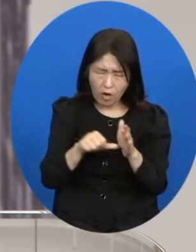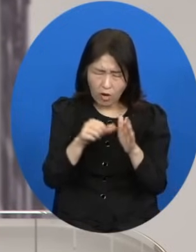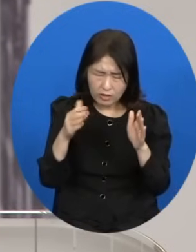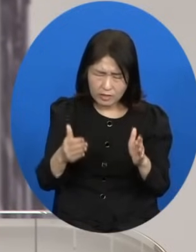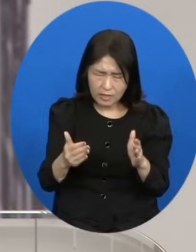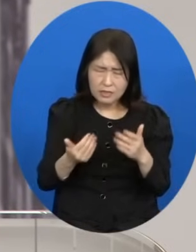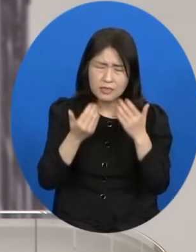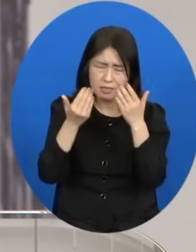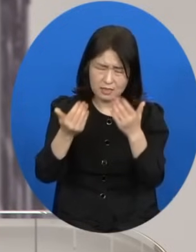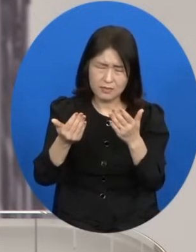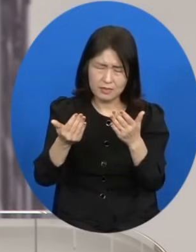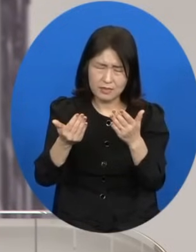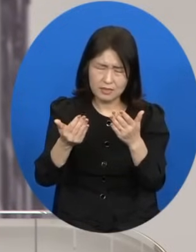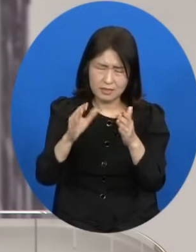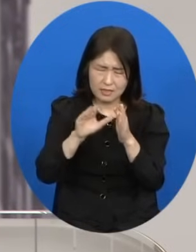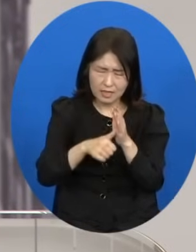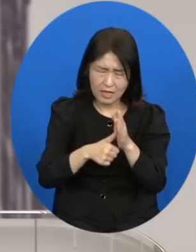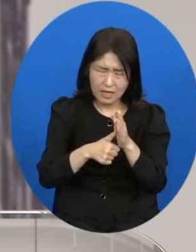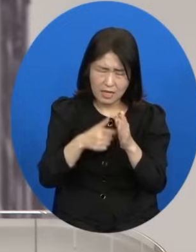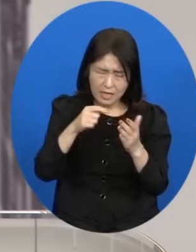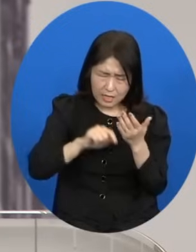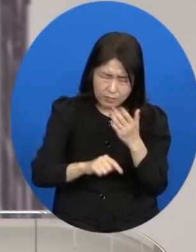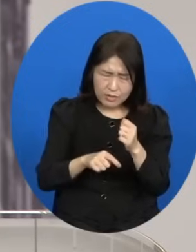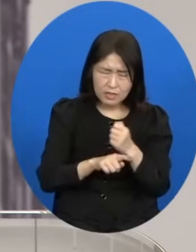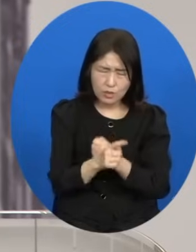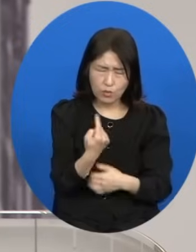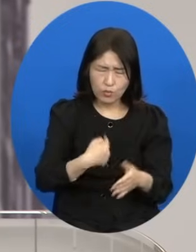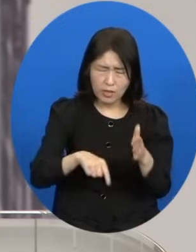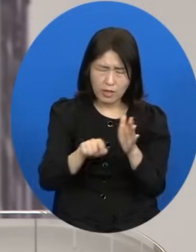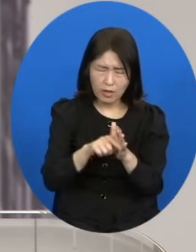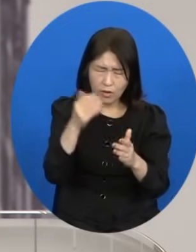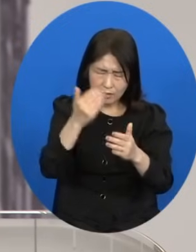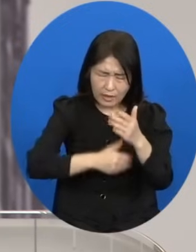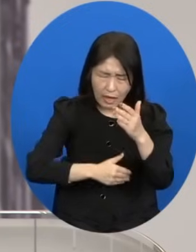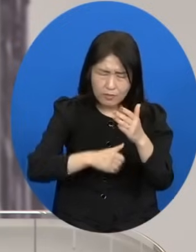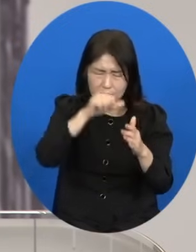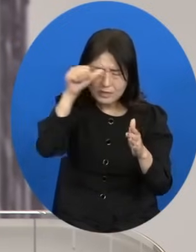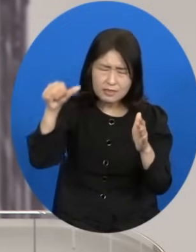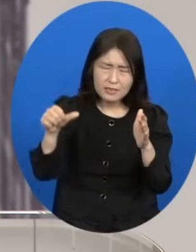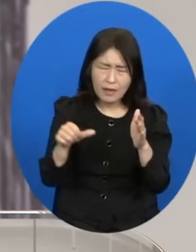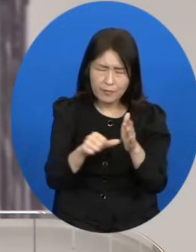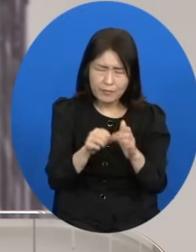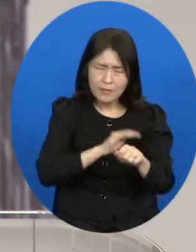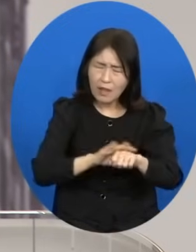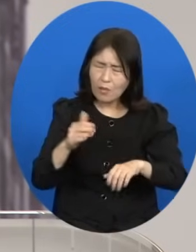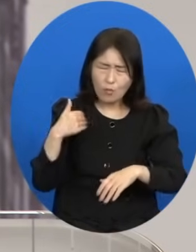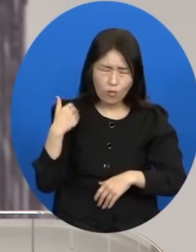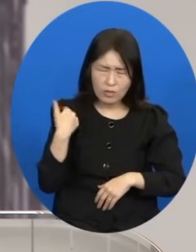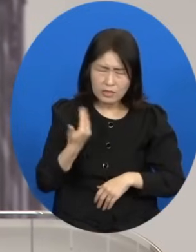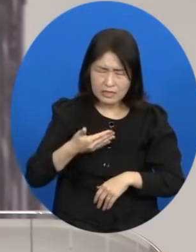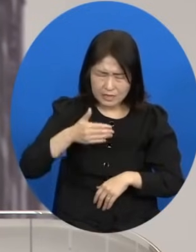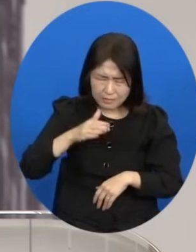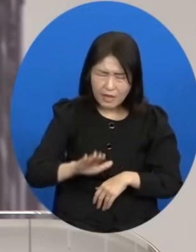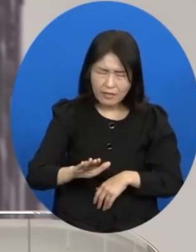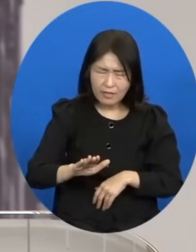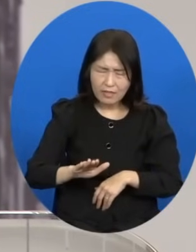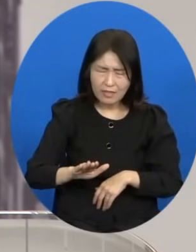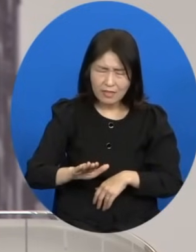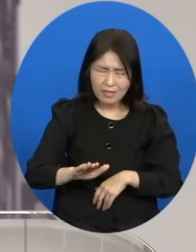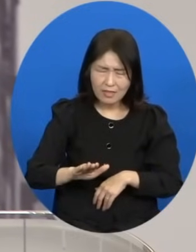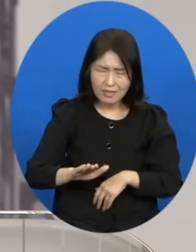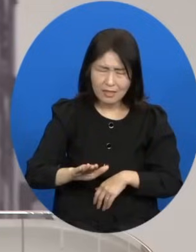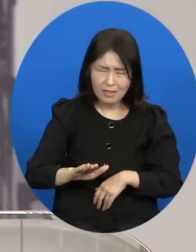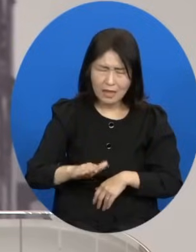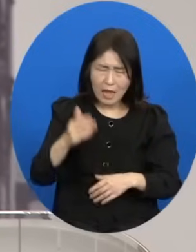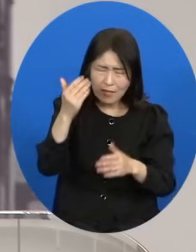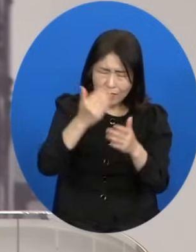드리오니 주여 주의 으신 뜻을 위하여 우리 남은 여정이 얼마나 될지 알지 못하나 200m 남은 여정이라 할지라도 주여